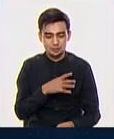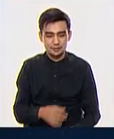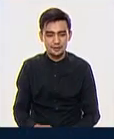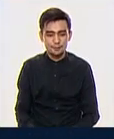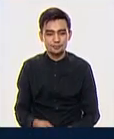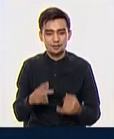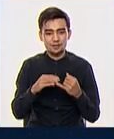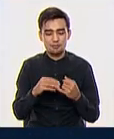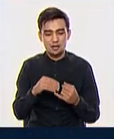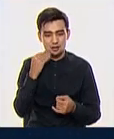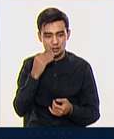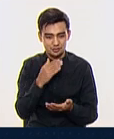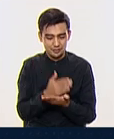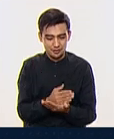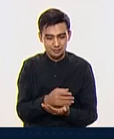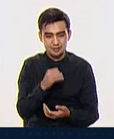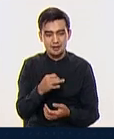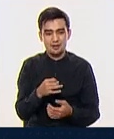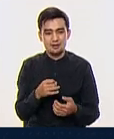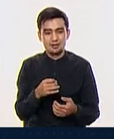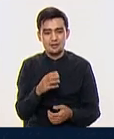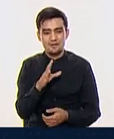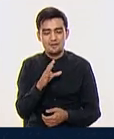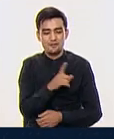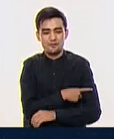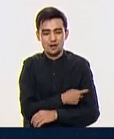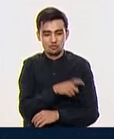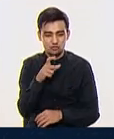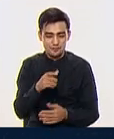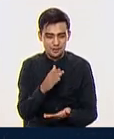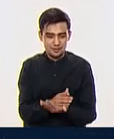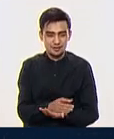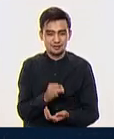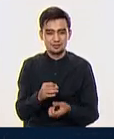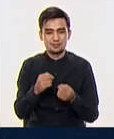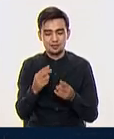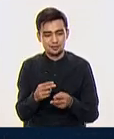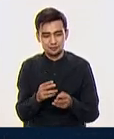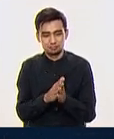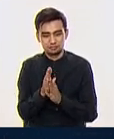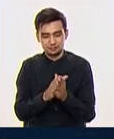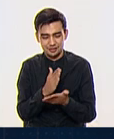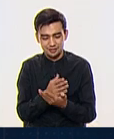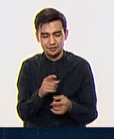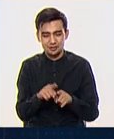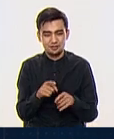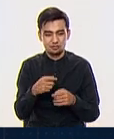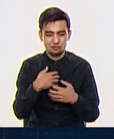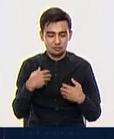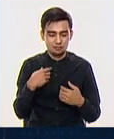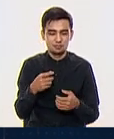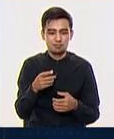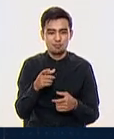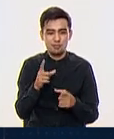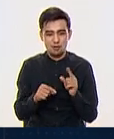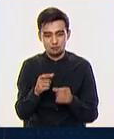бар, ветеринар бар, одан кейін мысалы жаңа қолдан ұрықтандыру бар. Сосын өндірілген өнім бар ғой, енді мал ұстап отқан сиыр сауат.